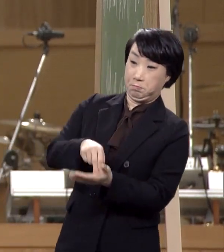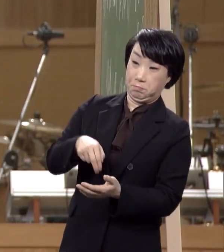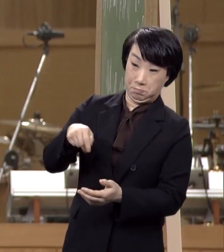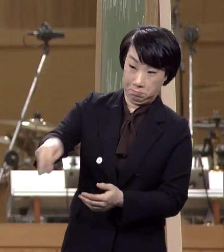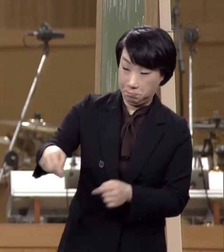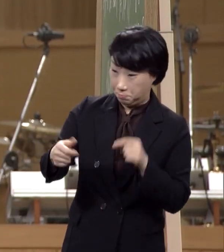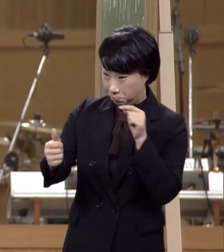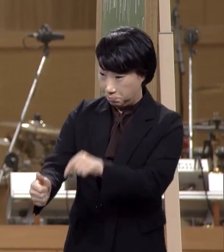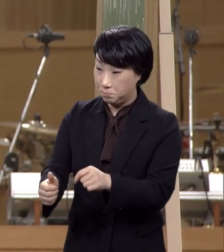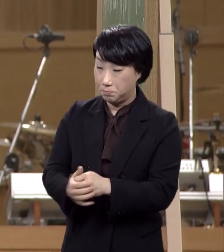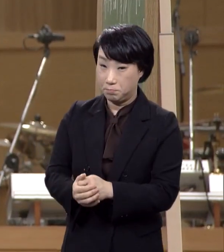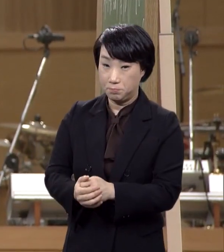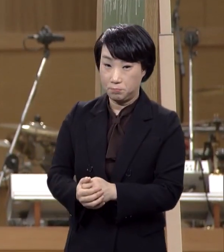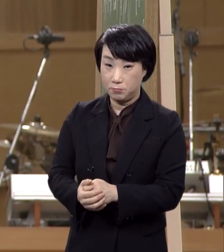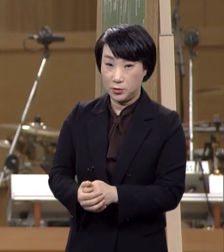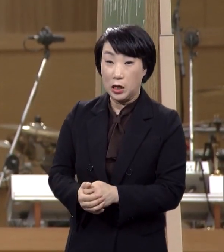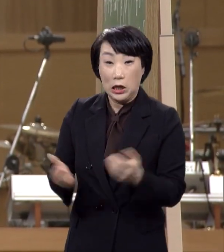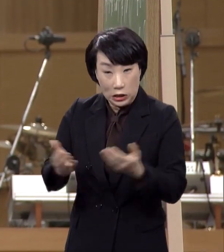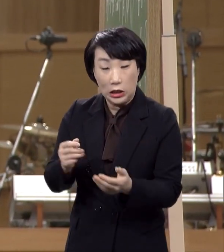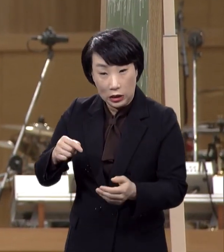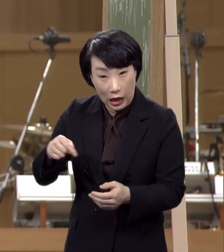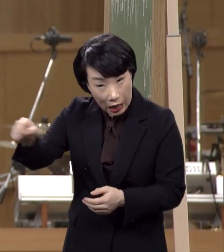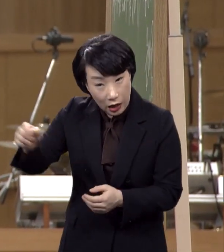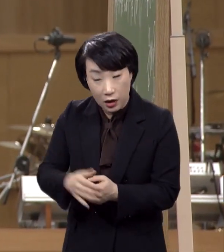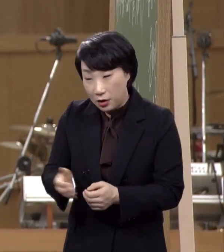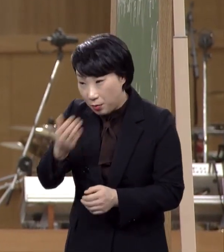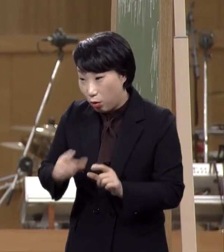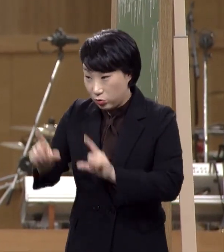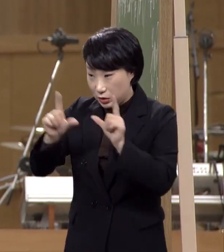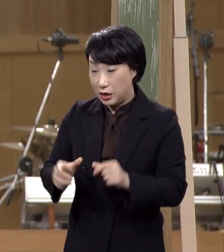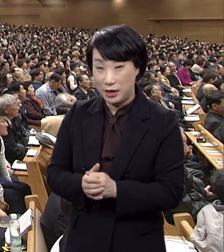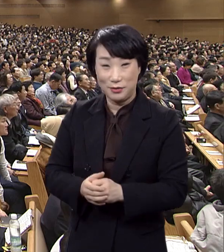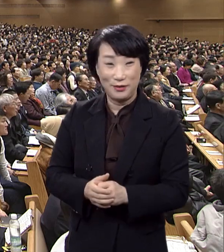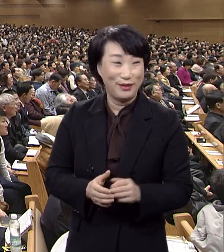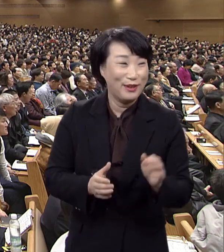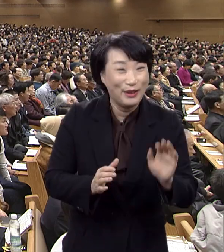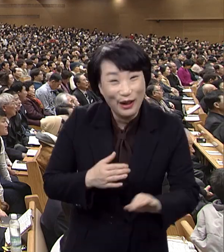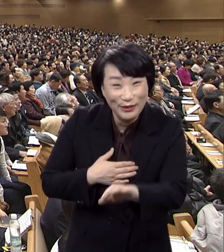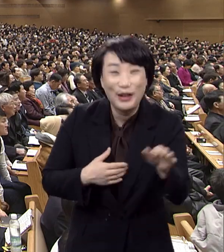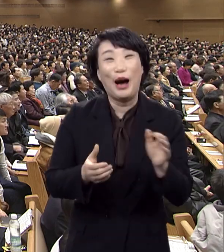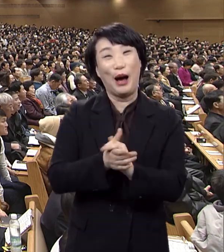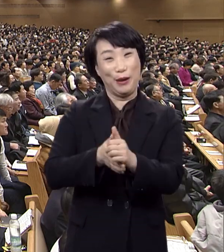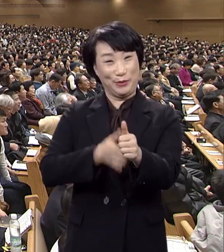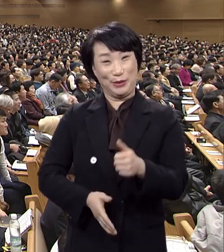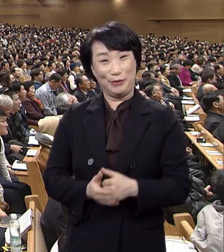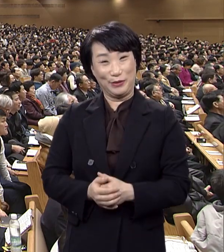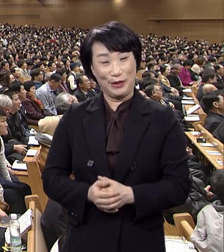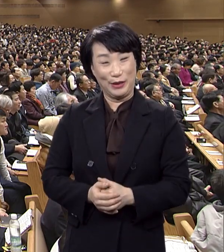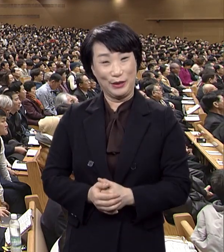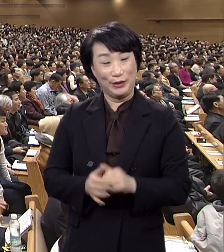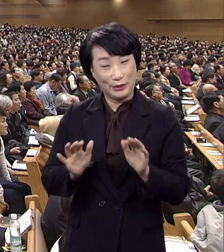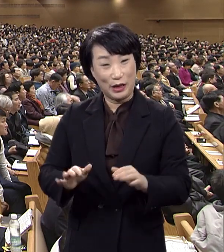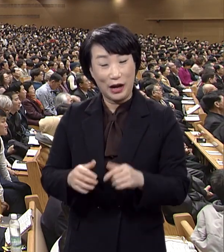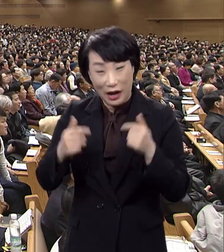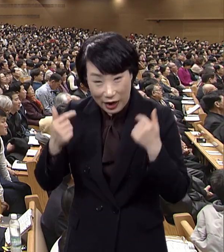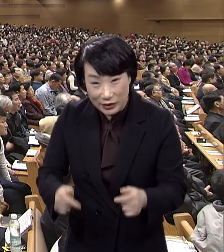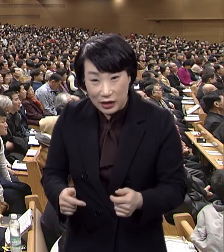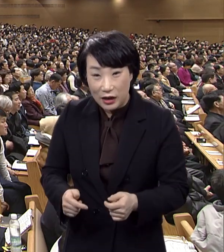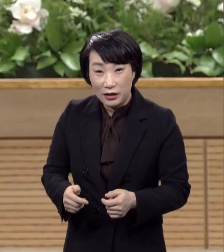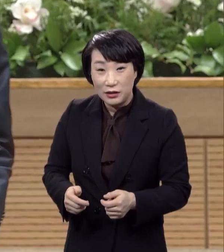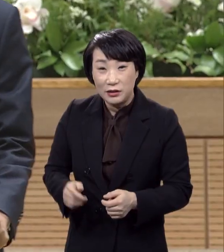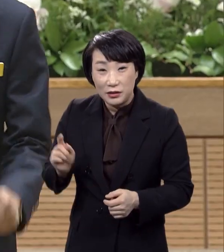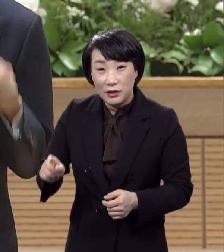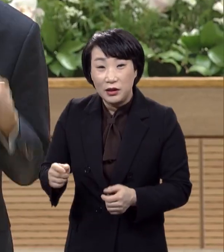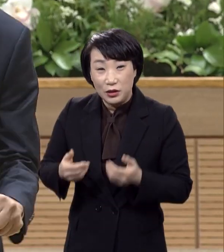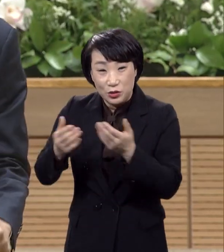걸어가. 노동해서 먹고 살아. 아멘 합시다. 그러니까 항상